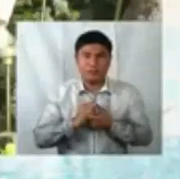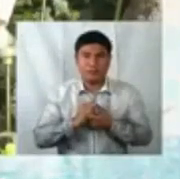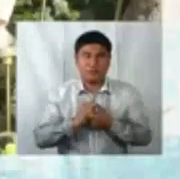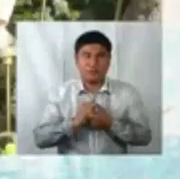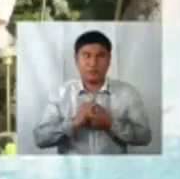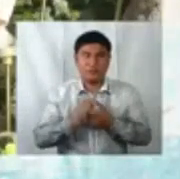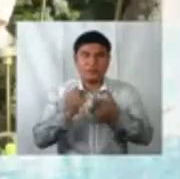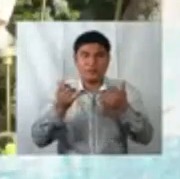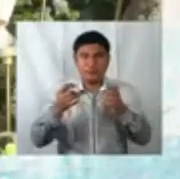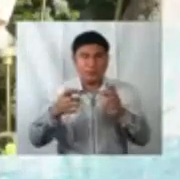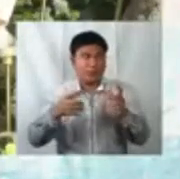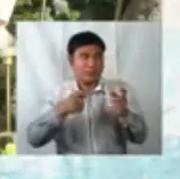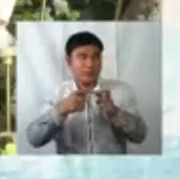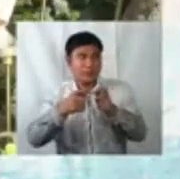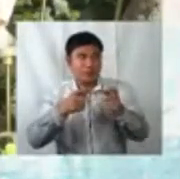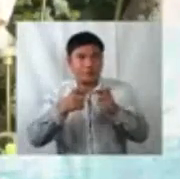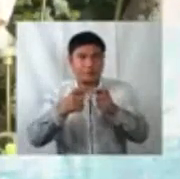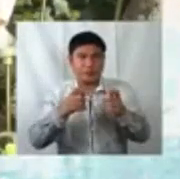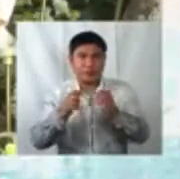Espanya. No?